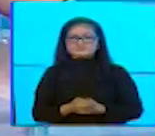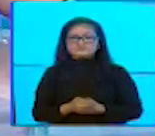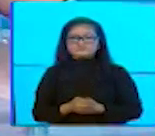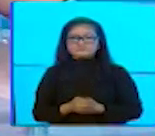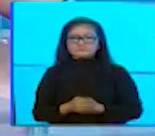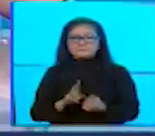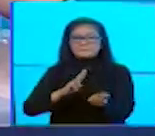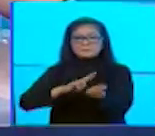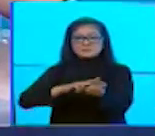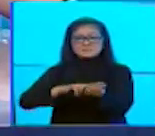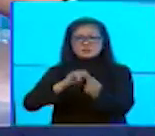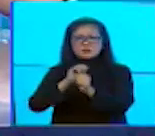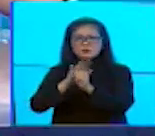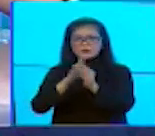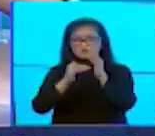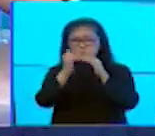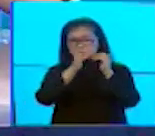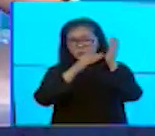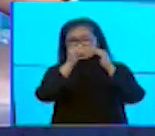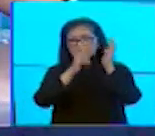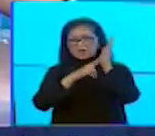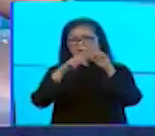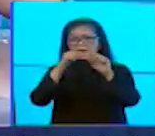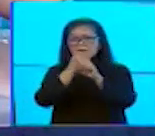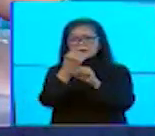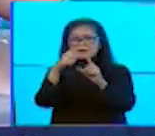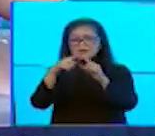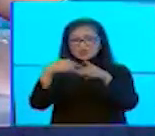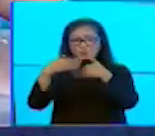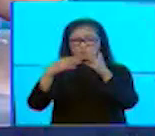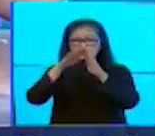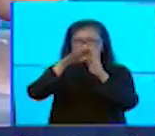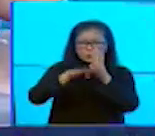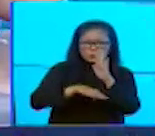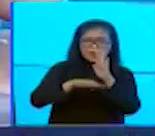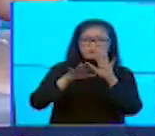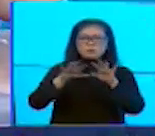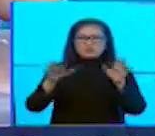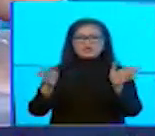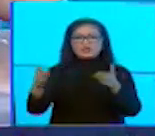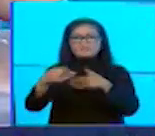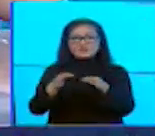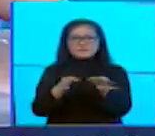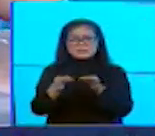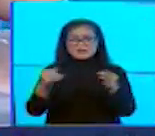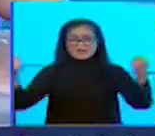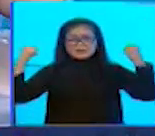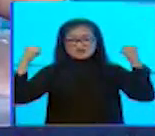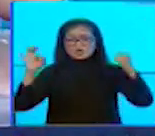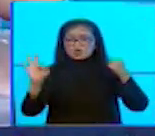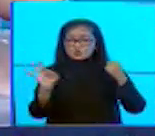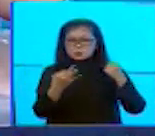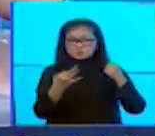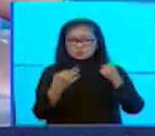Hai merata Mirza passion komitmen Cindy Rusun Nagrak terus menurun banyak kamar dan fasilitas kesehatan yang akhirnya terpantau kosong